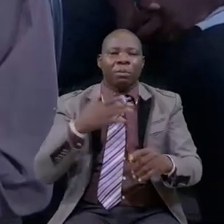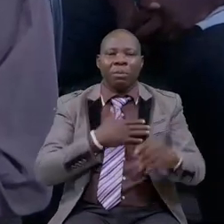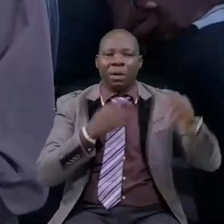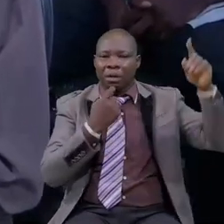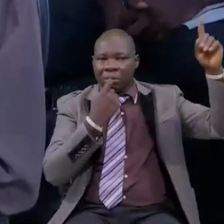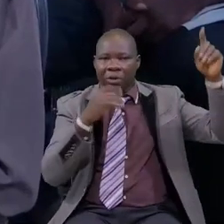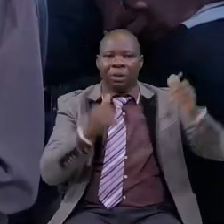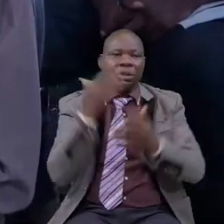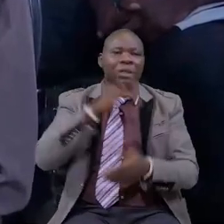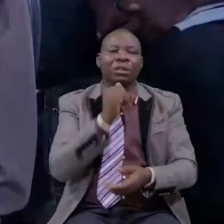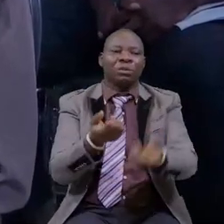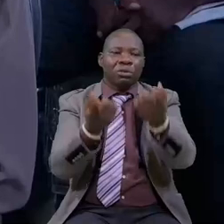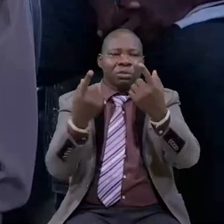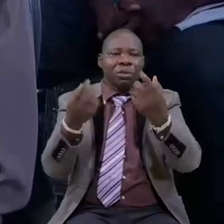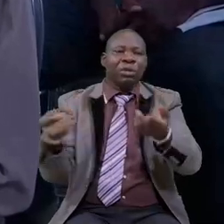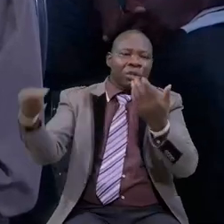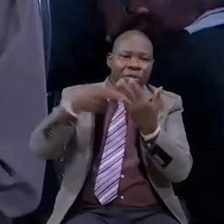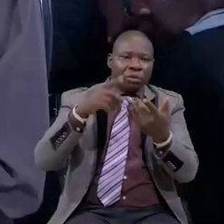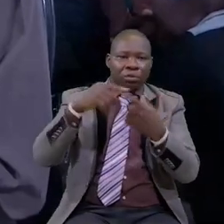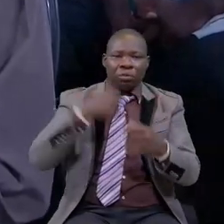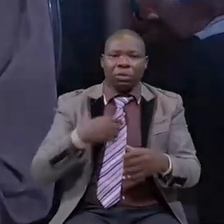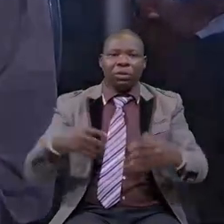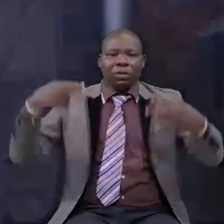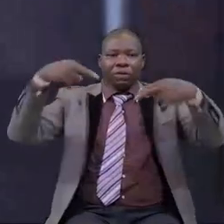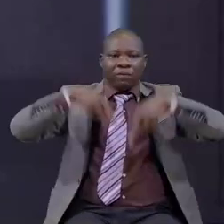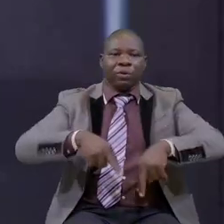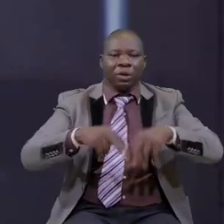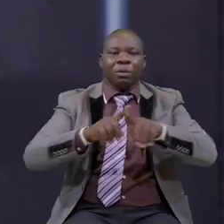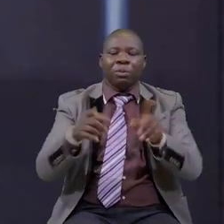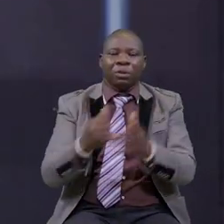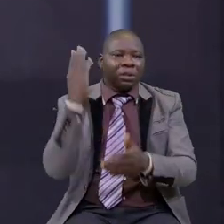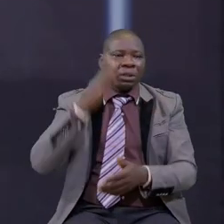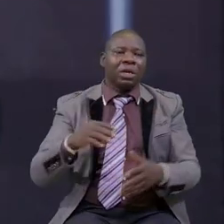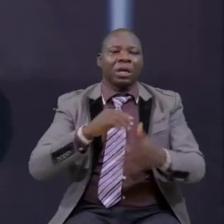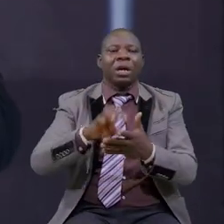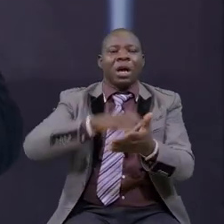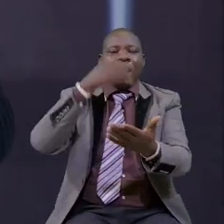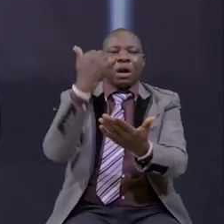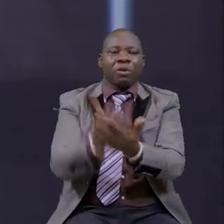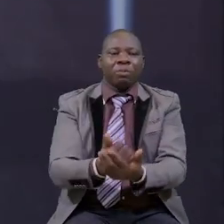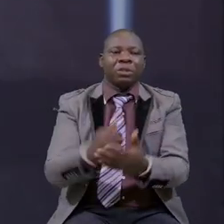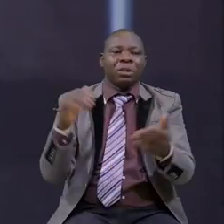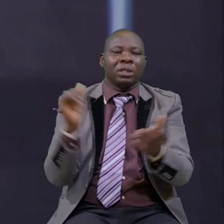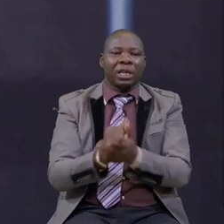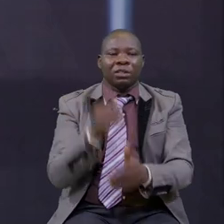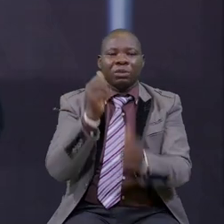effet, sans avoir exécuté ma volonté. La parole sera accomplie dans ta vie.